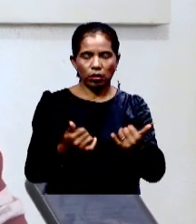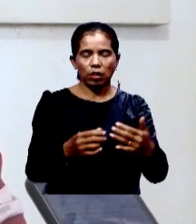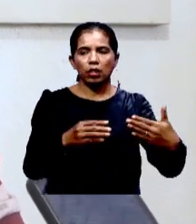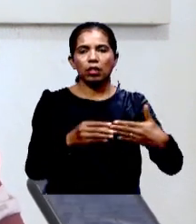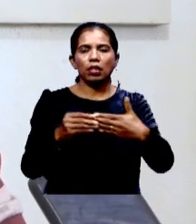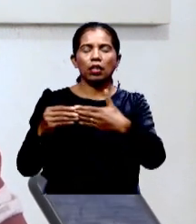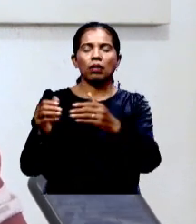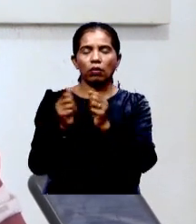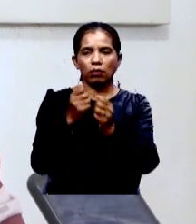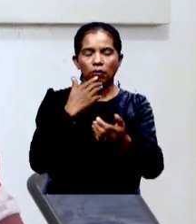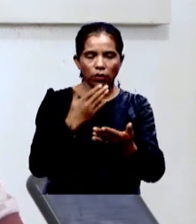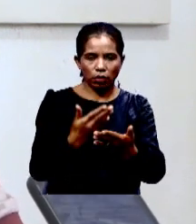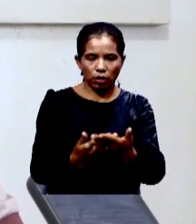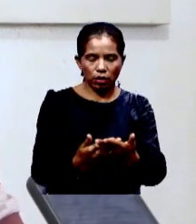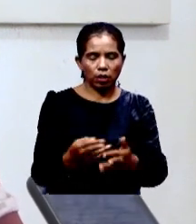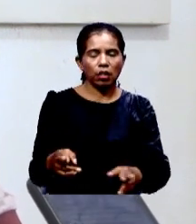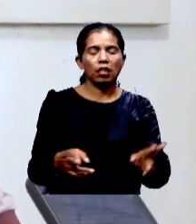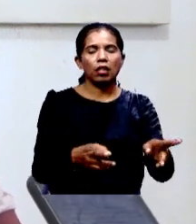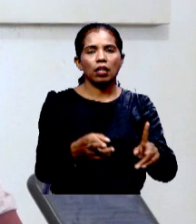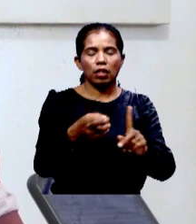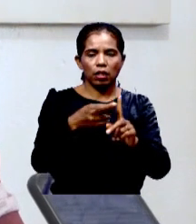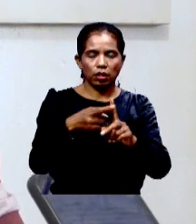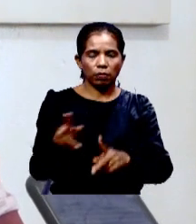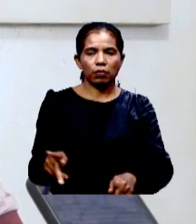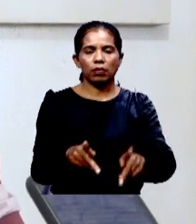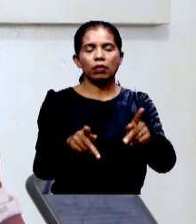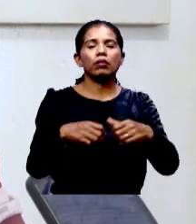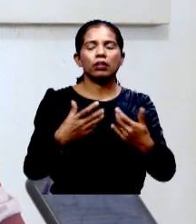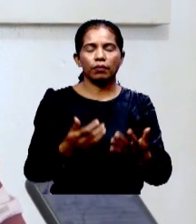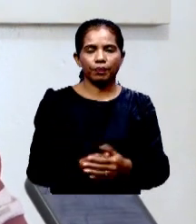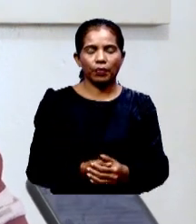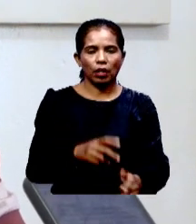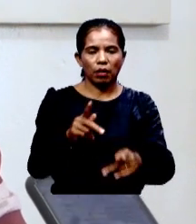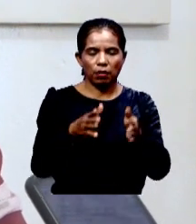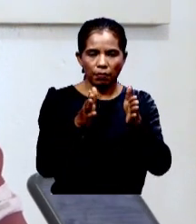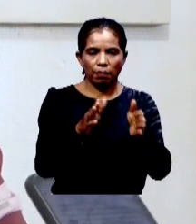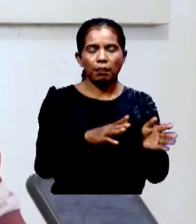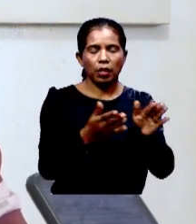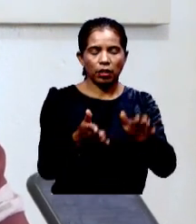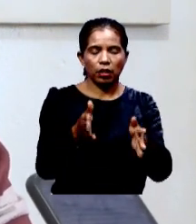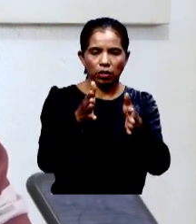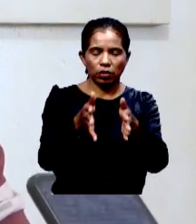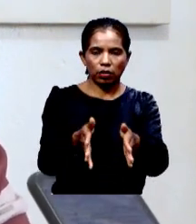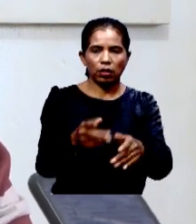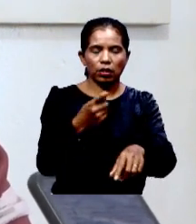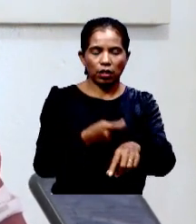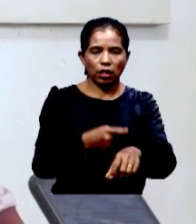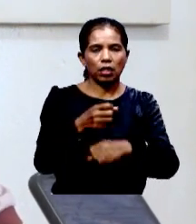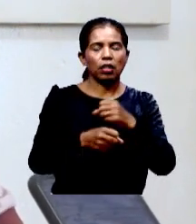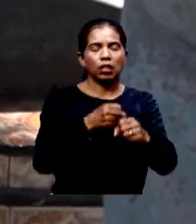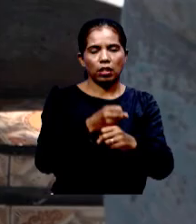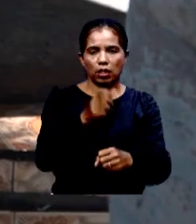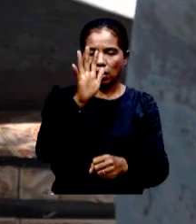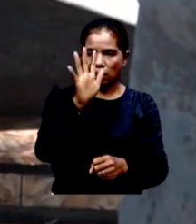dia rate publik ne misa. Direktur ne afirma bang hira mate isin hakoi ia semiteru publiku nia diurasaun tengki to de tinang